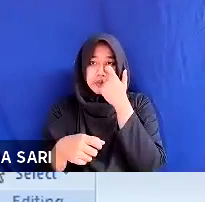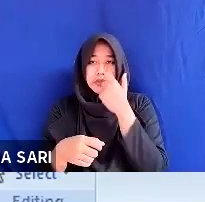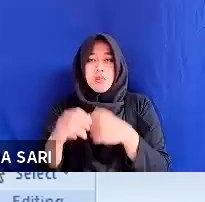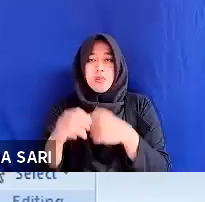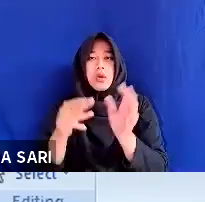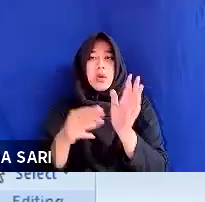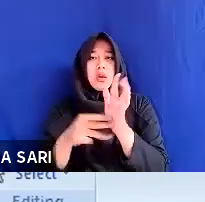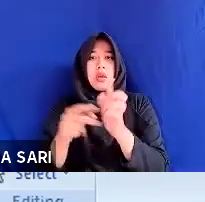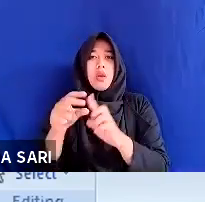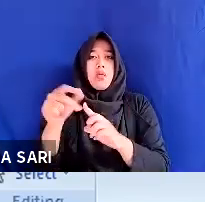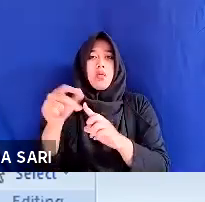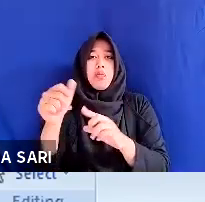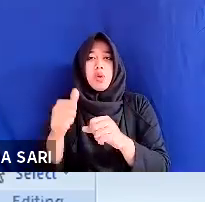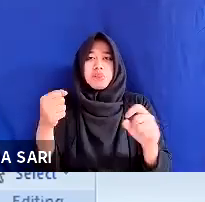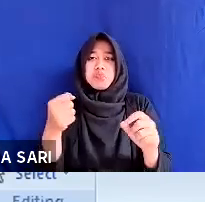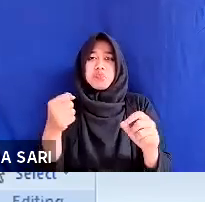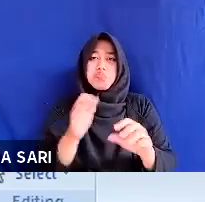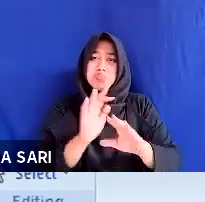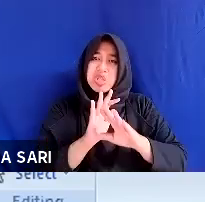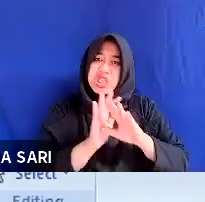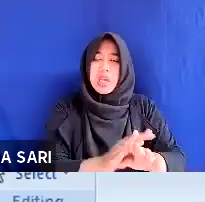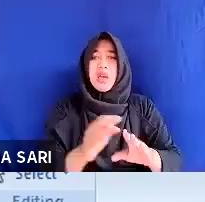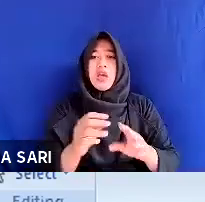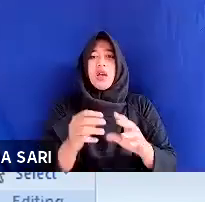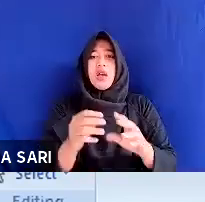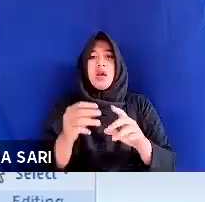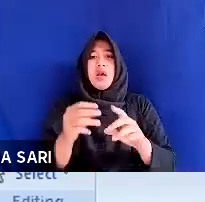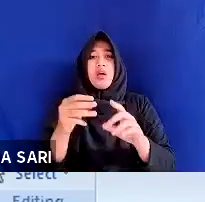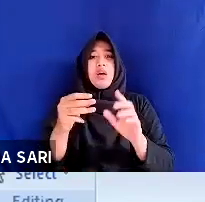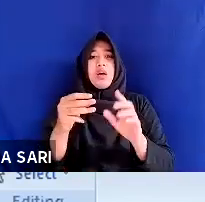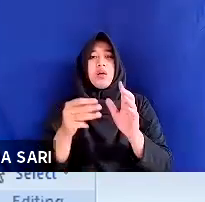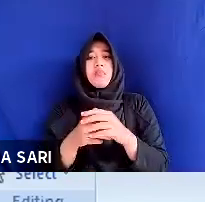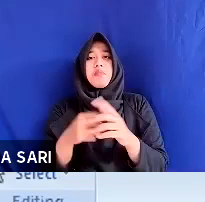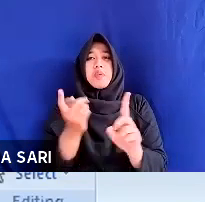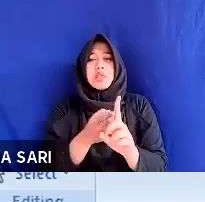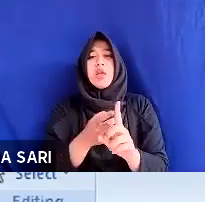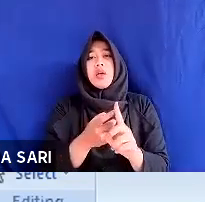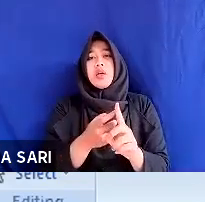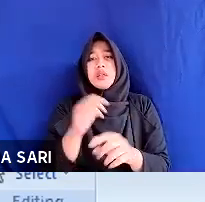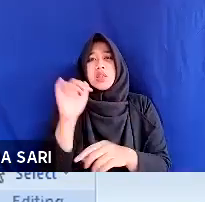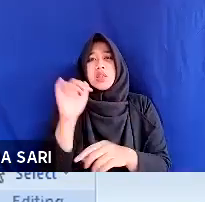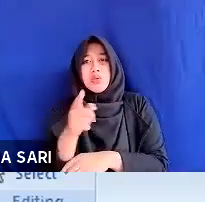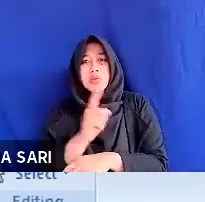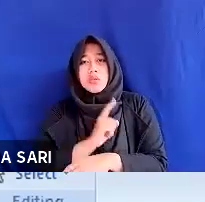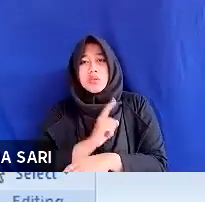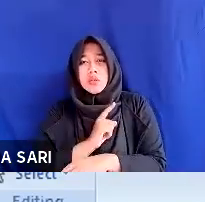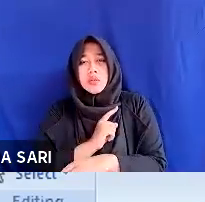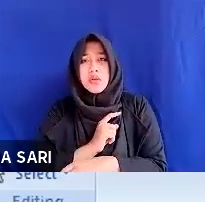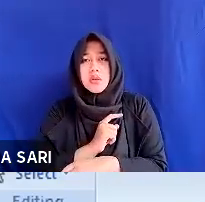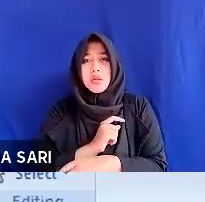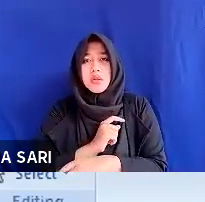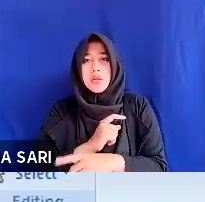baik. Nah, di DIY sendiri, ini target produksinya sekian, karena sempat gagal